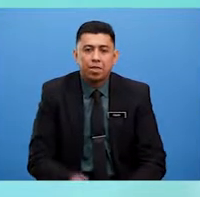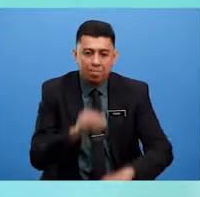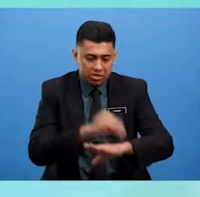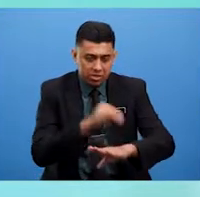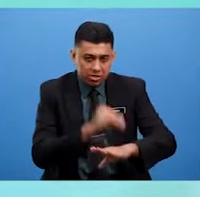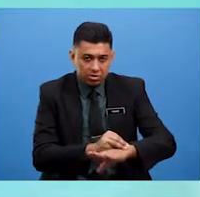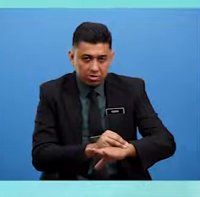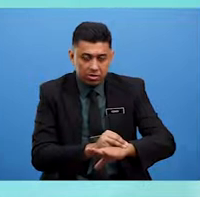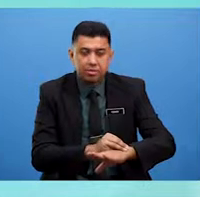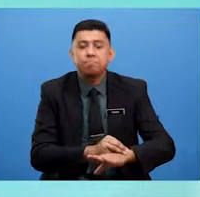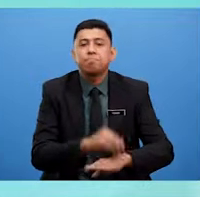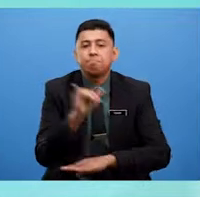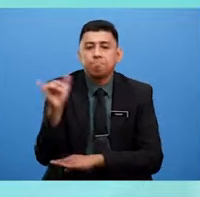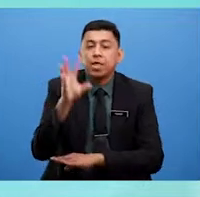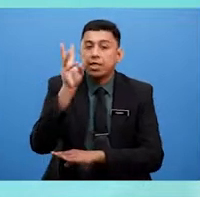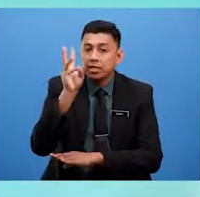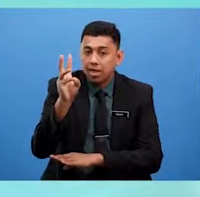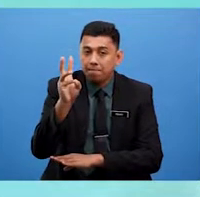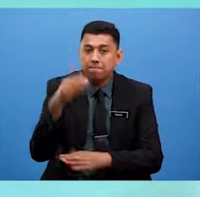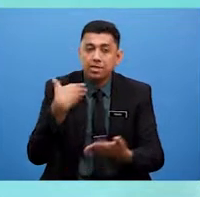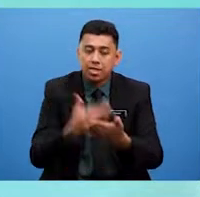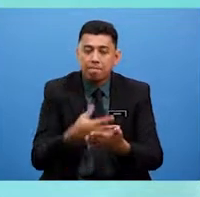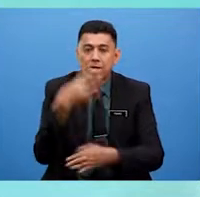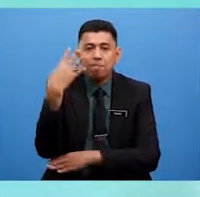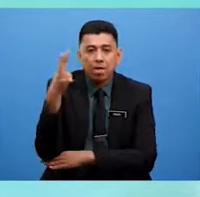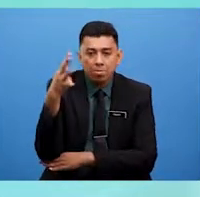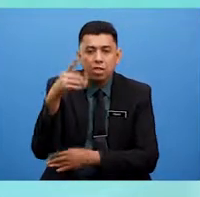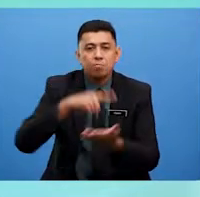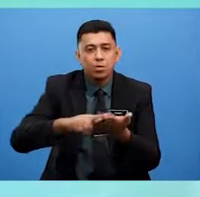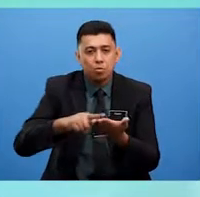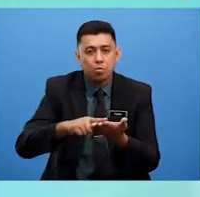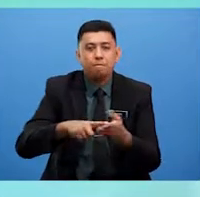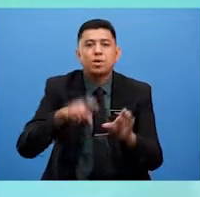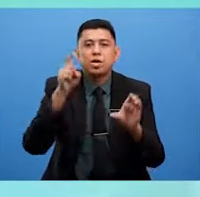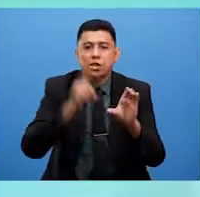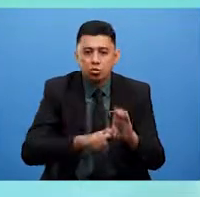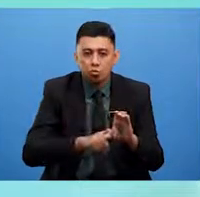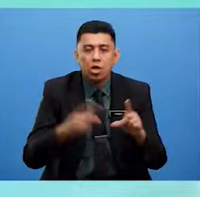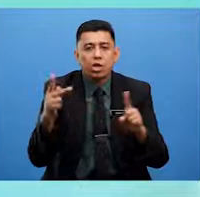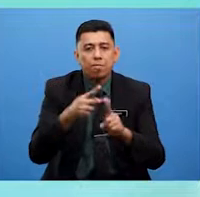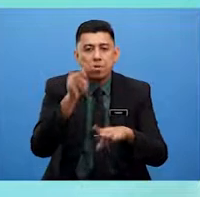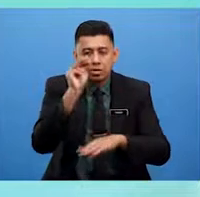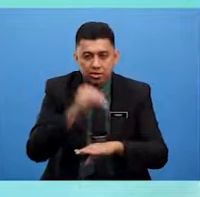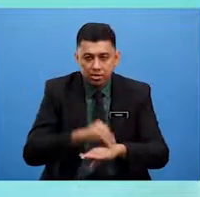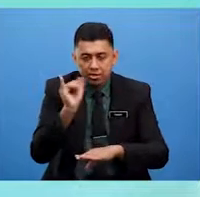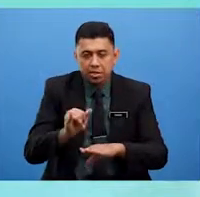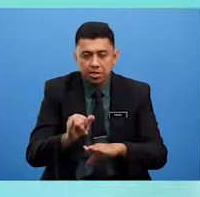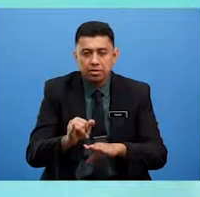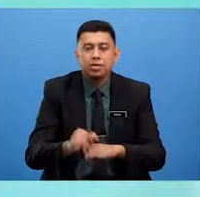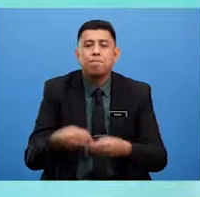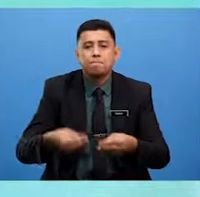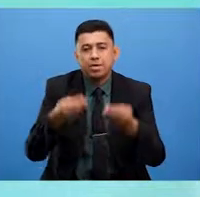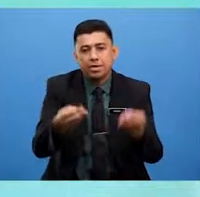bagi fasa ini adalah antara 6 hingga 14 minggu bergantung kepada masa yang diperuntukkan.